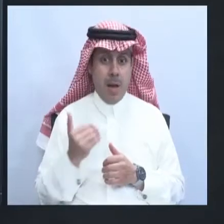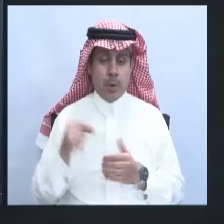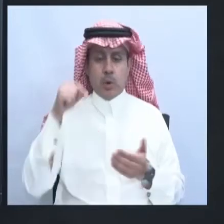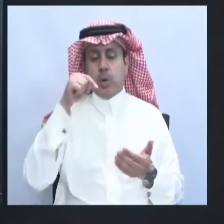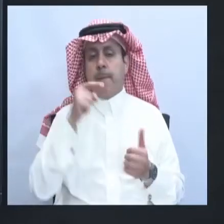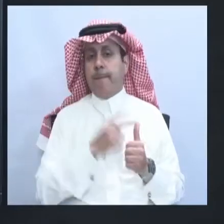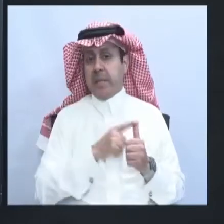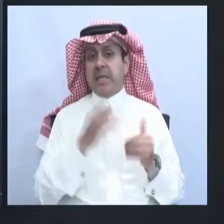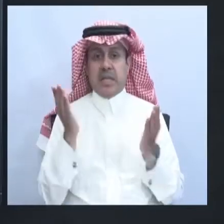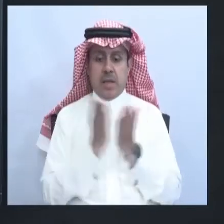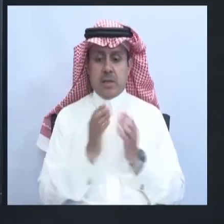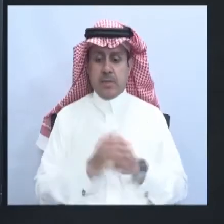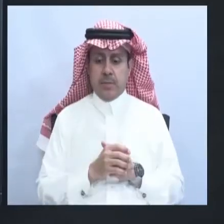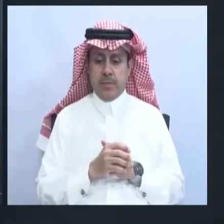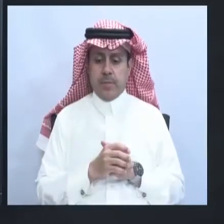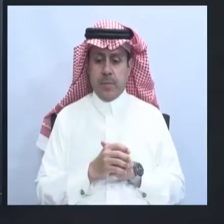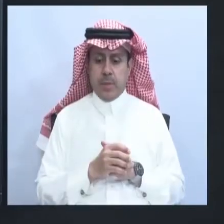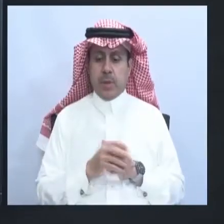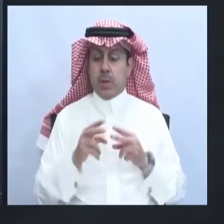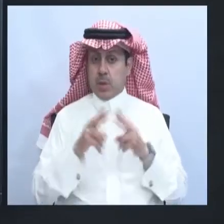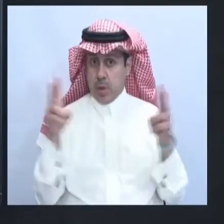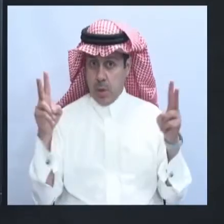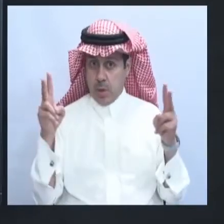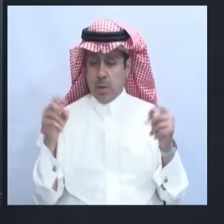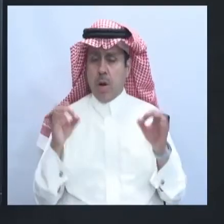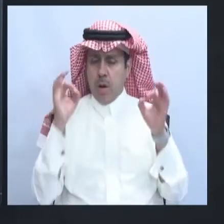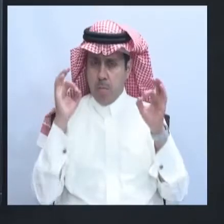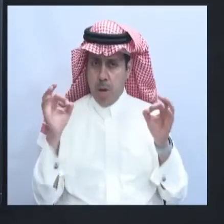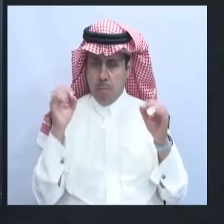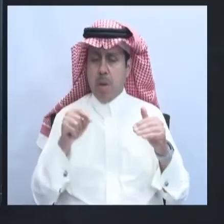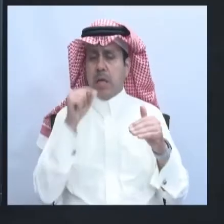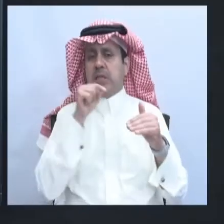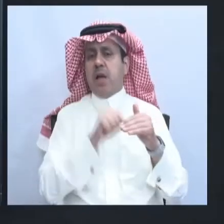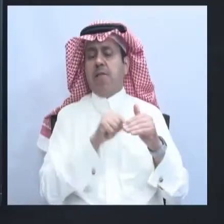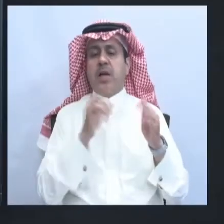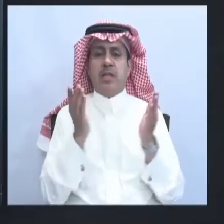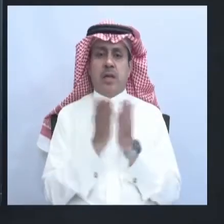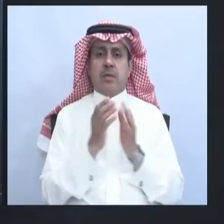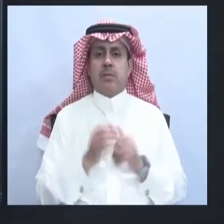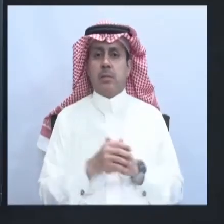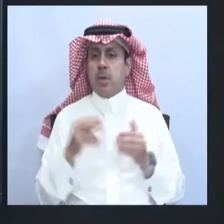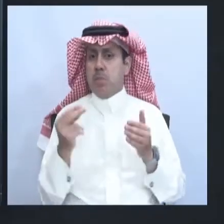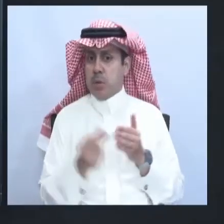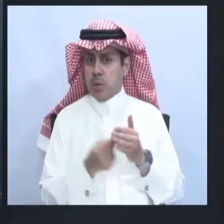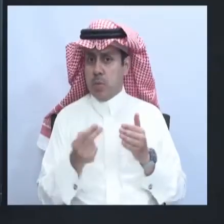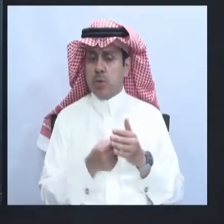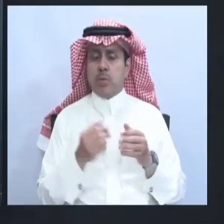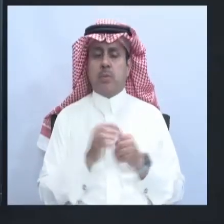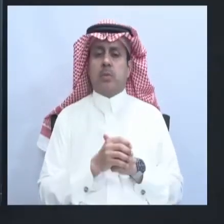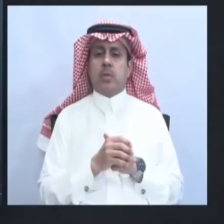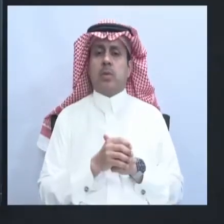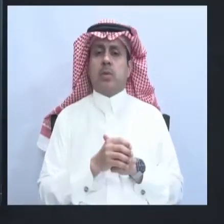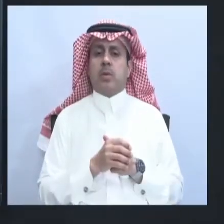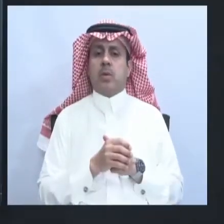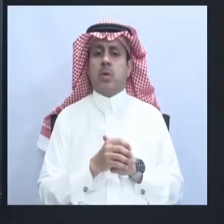صلب هذا الدرس يحسم بنا ان نستعرض واياكم ابرز واهم الاهداف المرسومه لدرسنا فكونوا